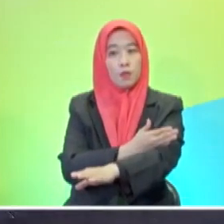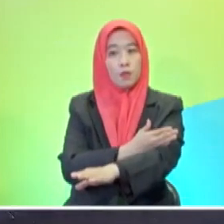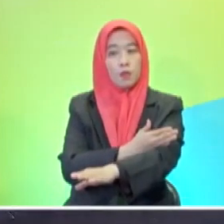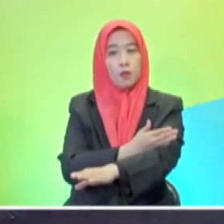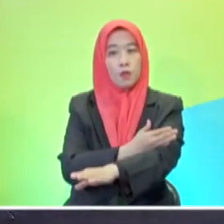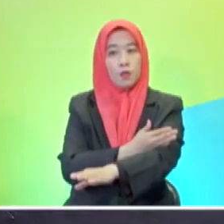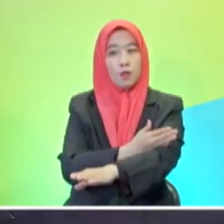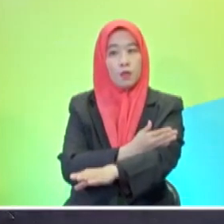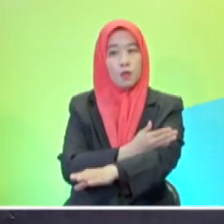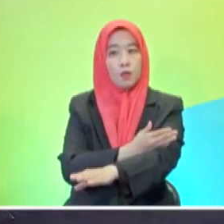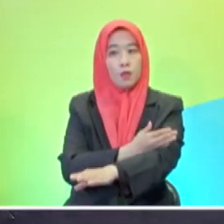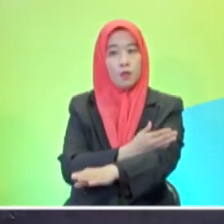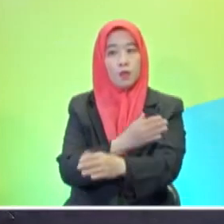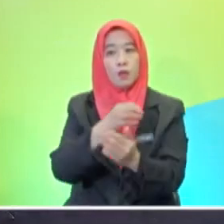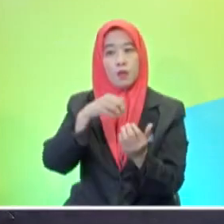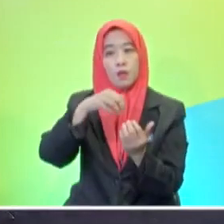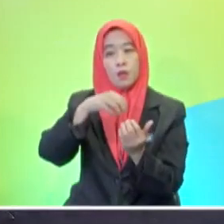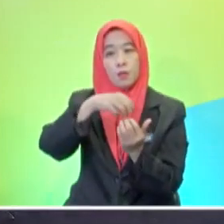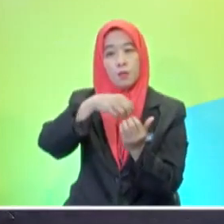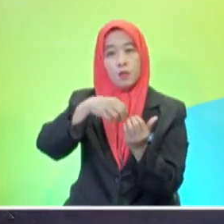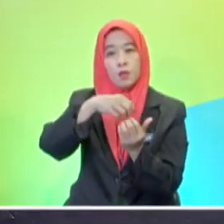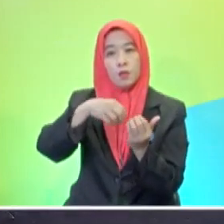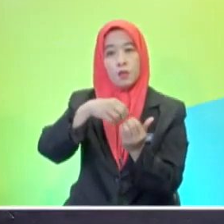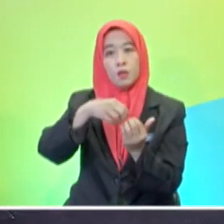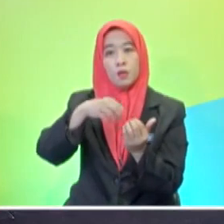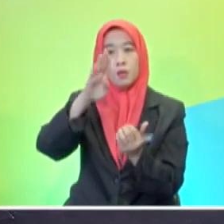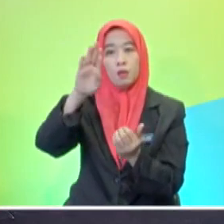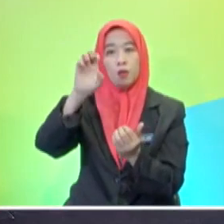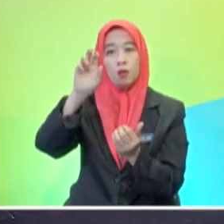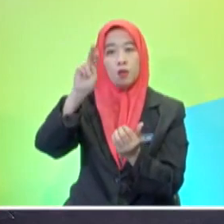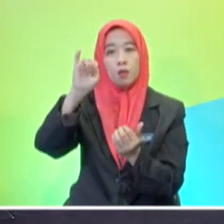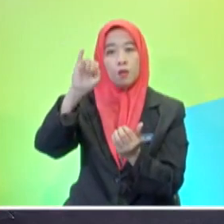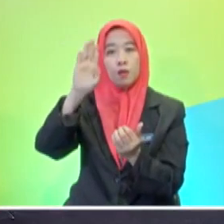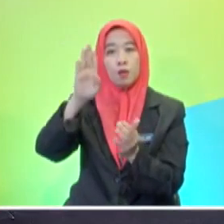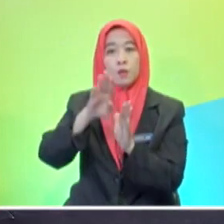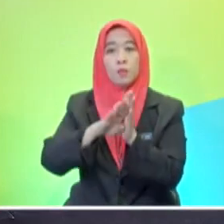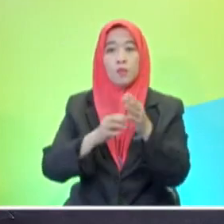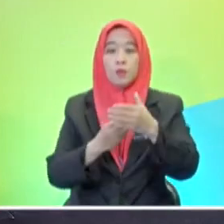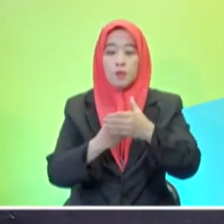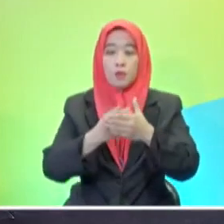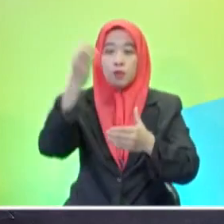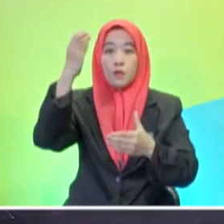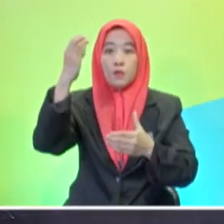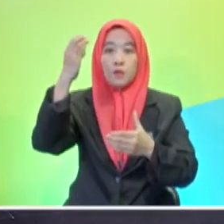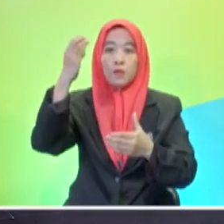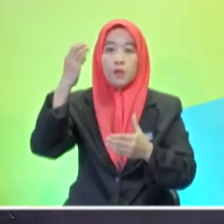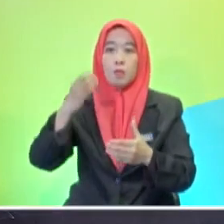biji benih bercambah. Yang ini ya. Okey, tak apa, nanti kita